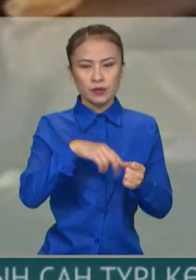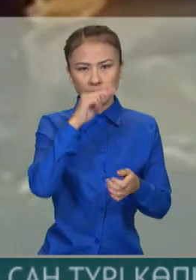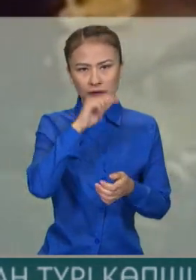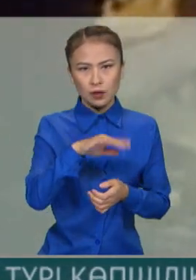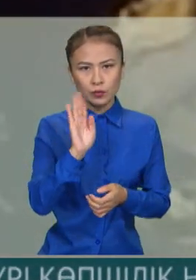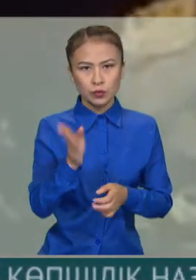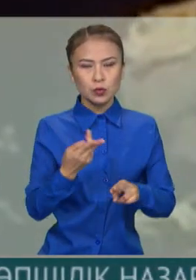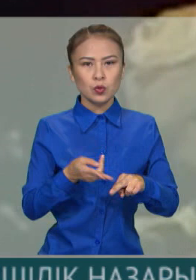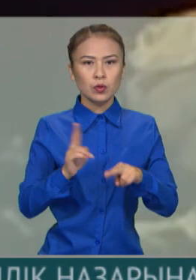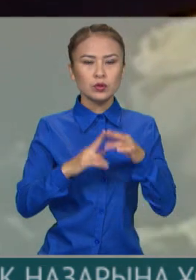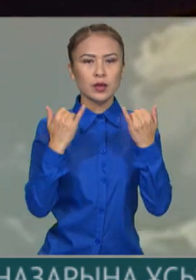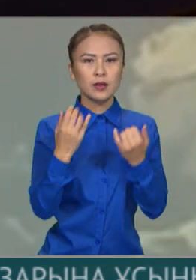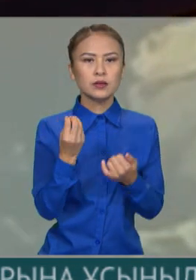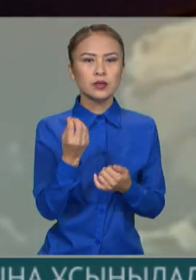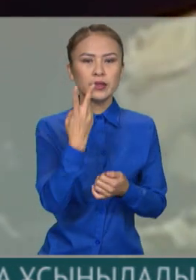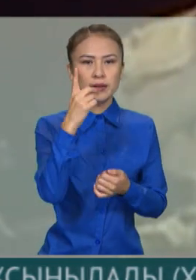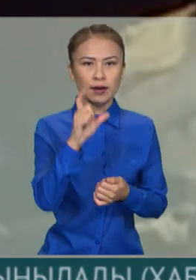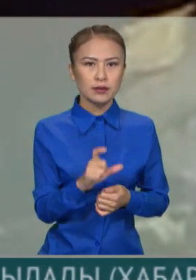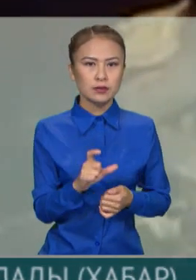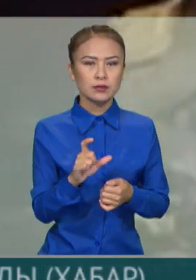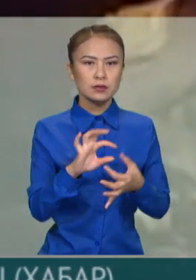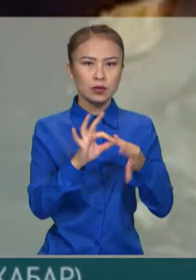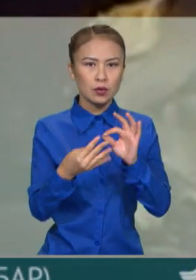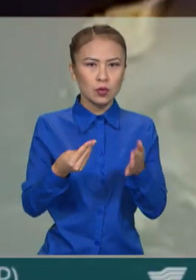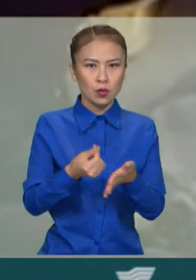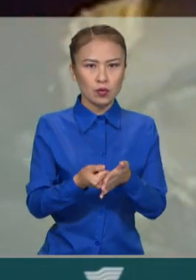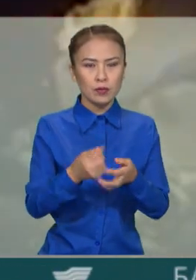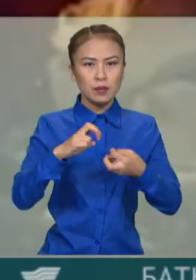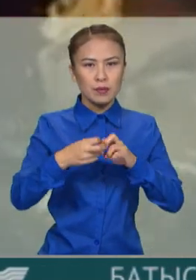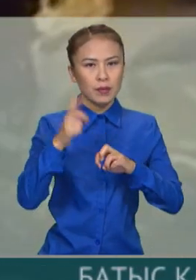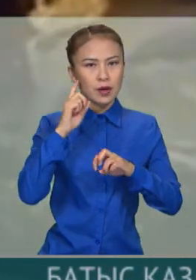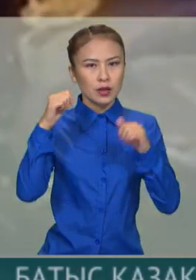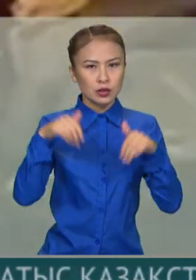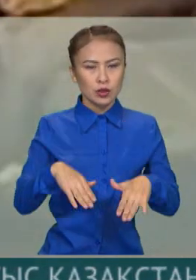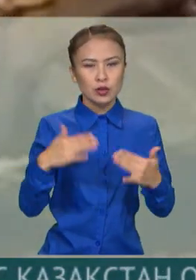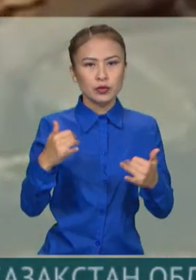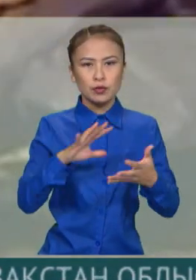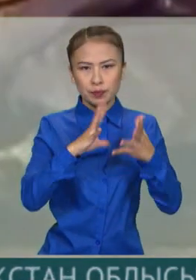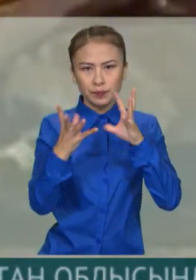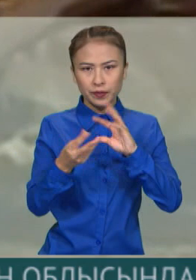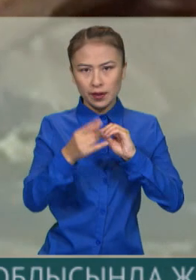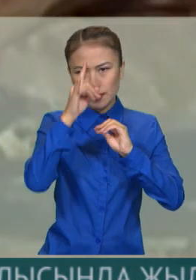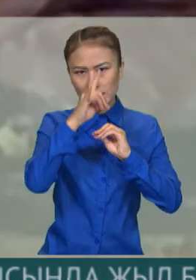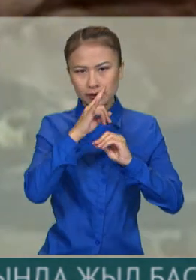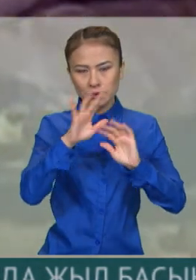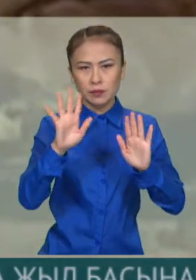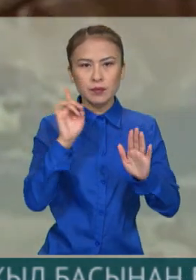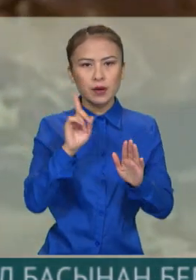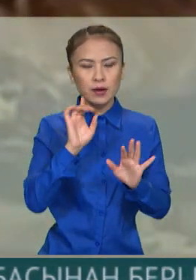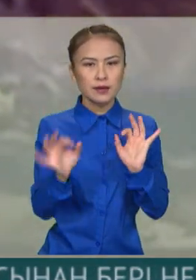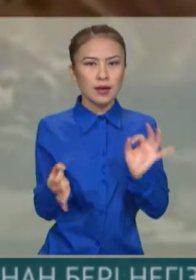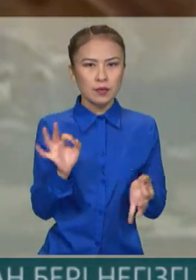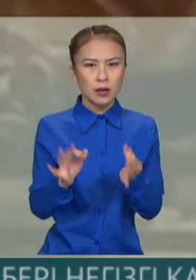болды. Тағы 2 азаматымыз бойынша төлеу мәселесі шешілу үстінде. Қазір біздің қазақстандықтардың жағдайы тұрақты.